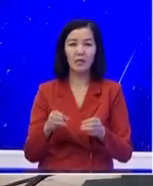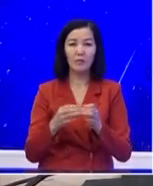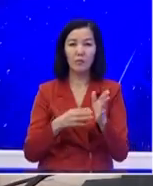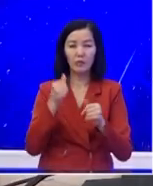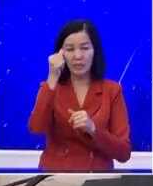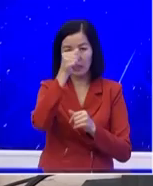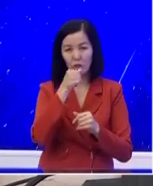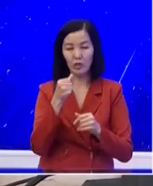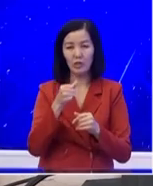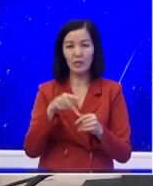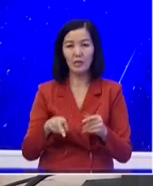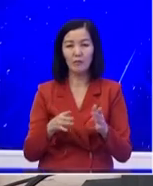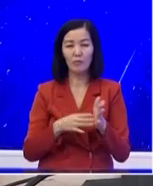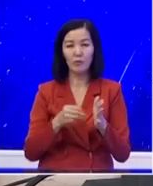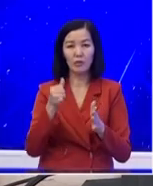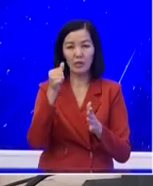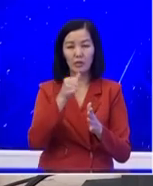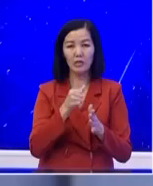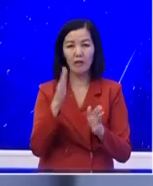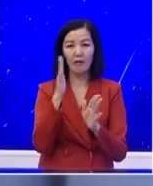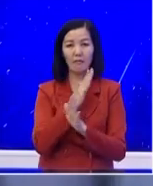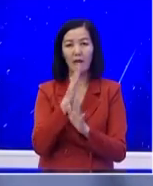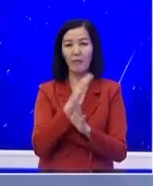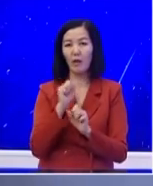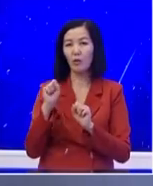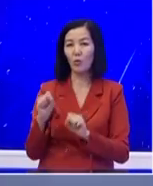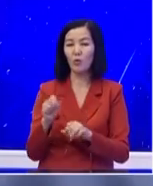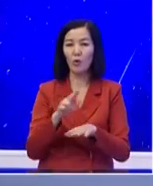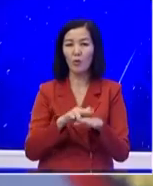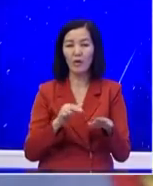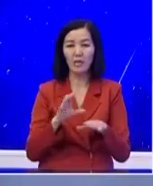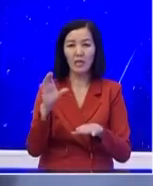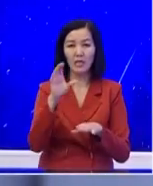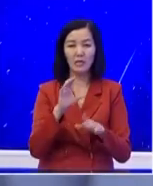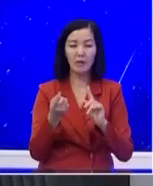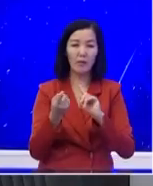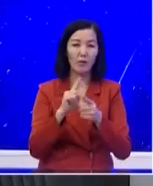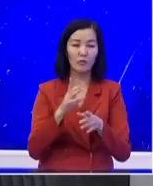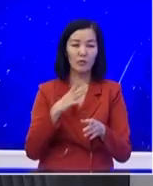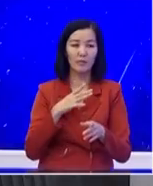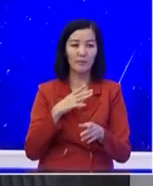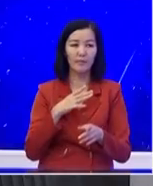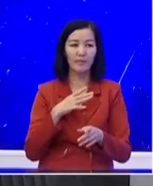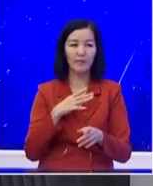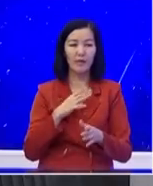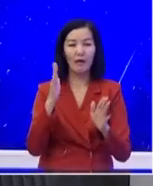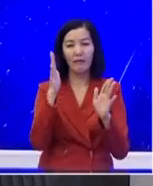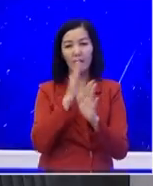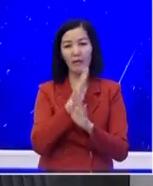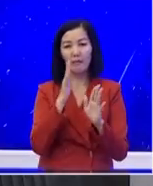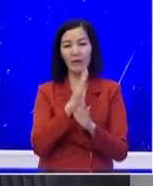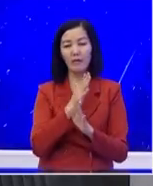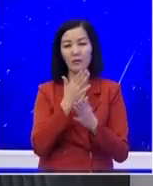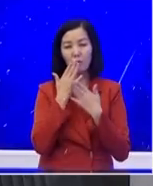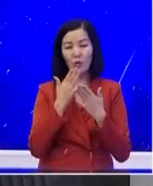2018-ге дейін сол жерде істеп, 2018-де жаңағы табиғат қорғау инспекторына сентябрь айында ауысып келдім. Ерекше табиғатты жақсы